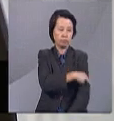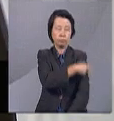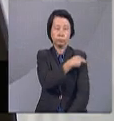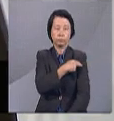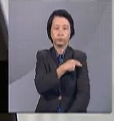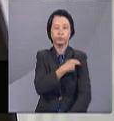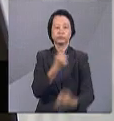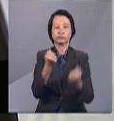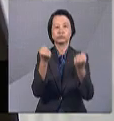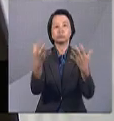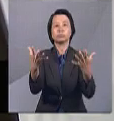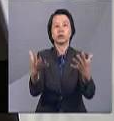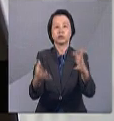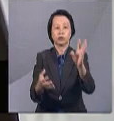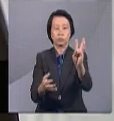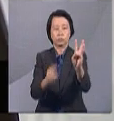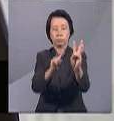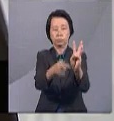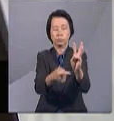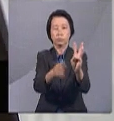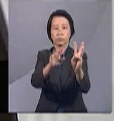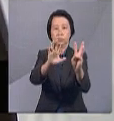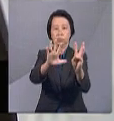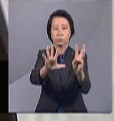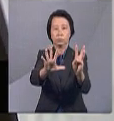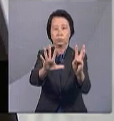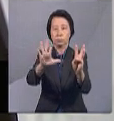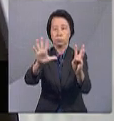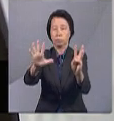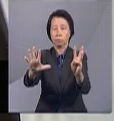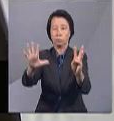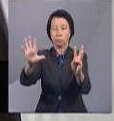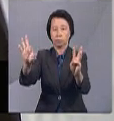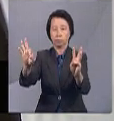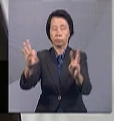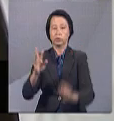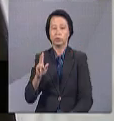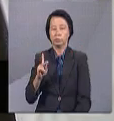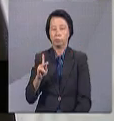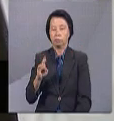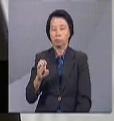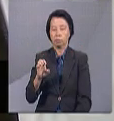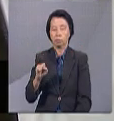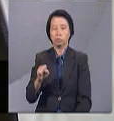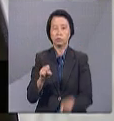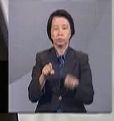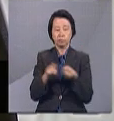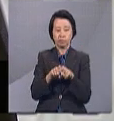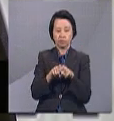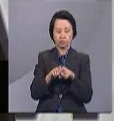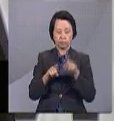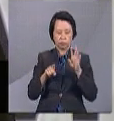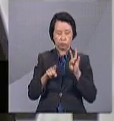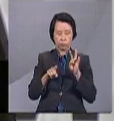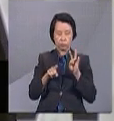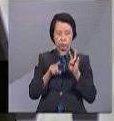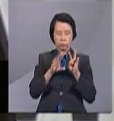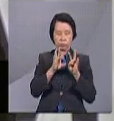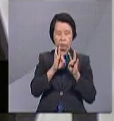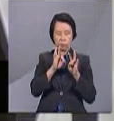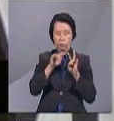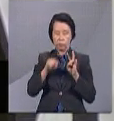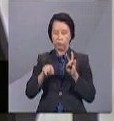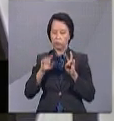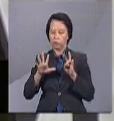adalah sebanyak 6559 case Hai yaitu bersamaan dengan 79 koploan